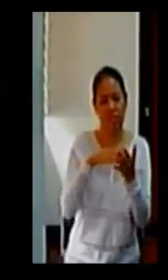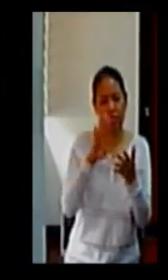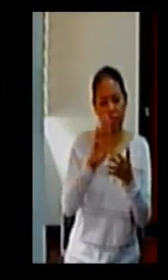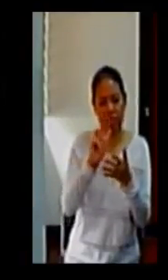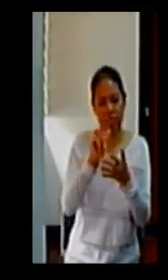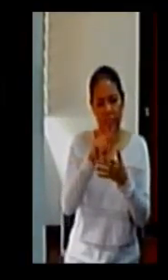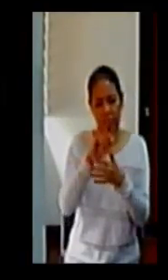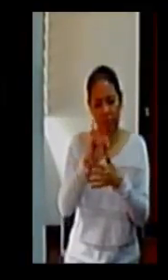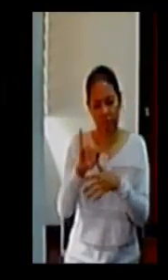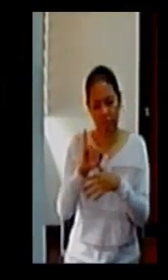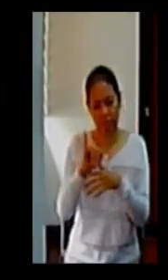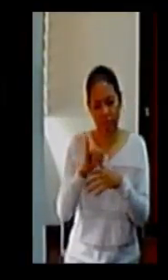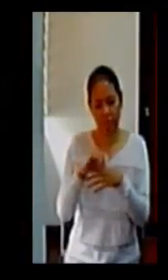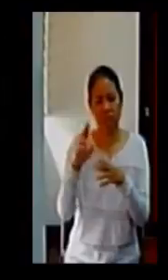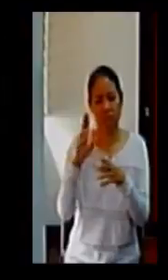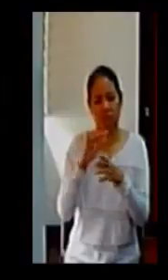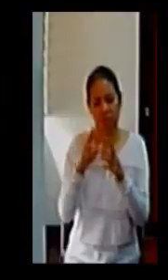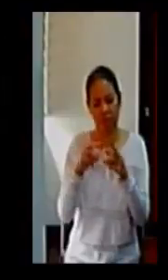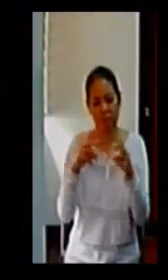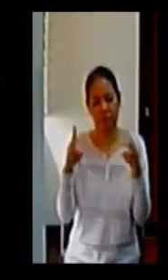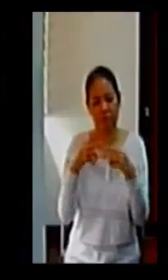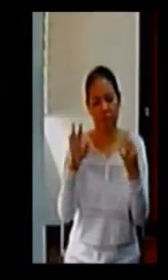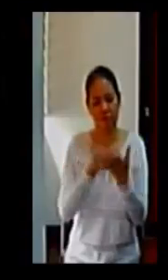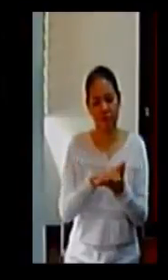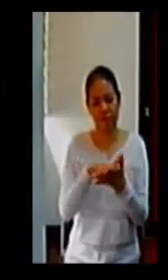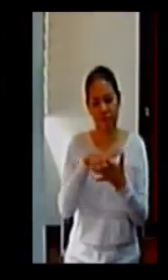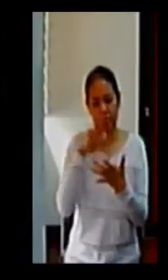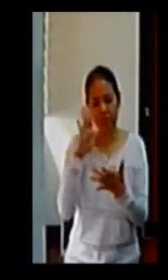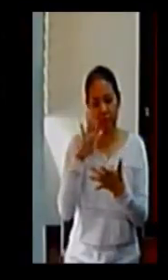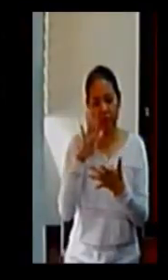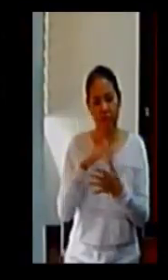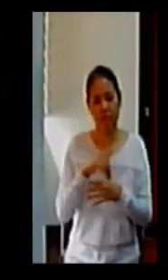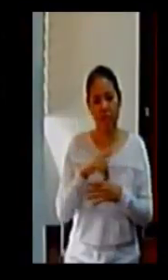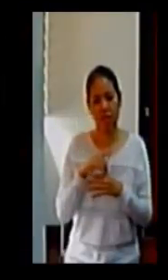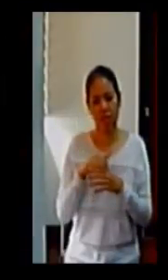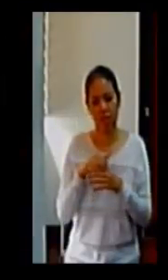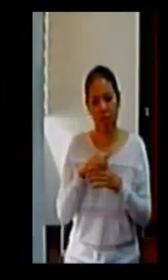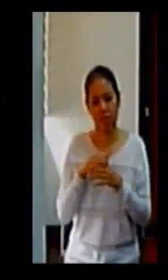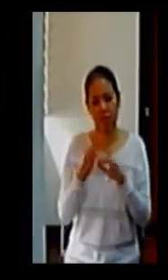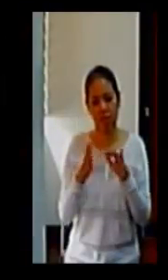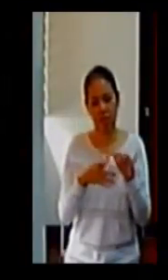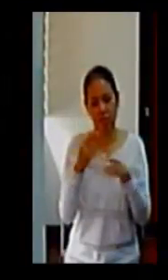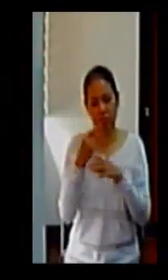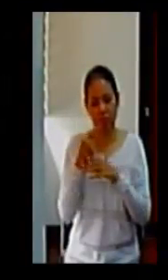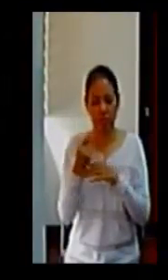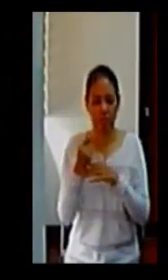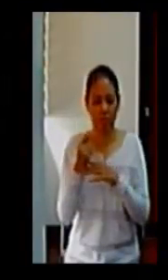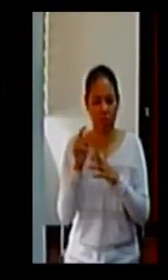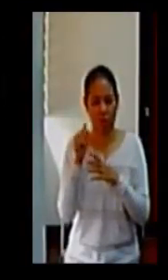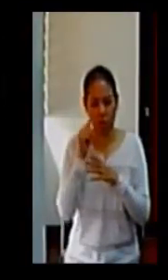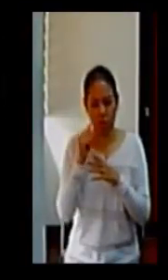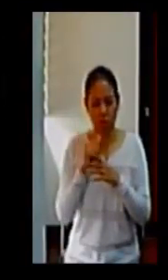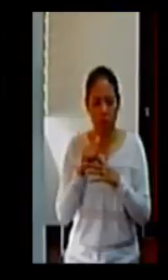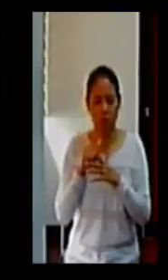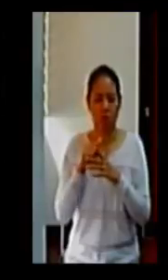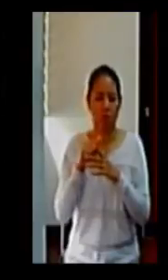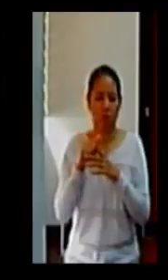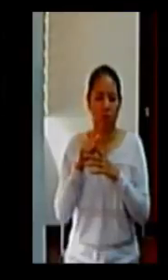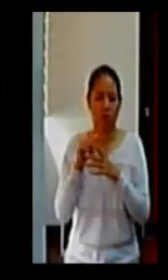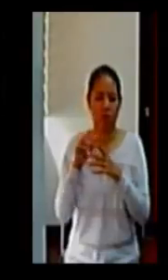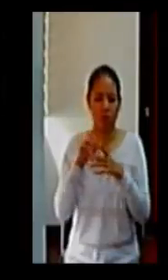So, it is really very costly. So, aside yung sinabi niyo, ma'am, na pabago-bago na rin yung pagtatinimay ng mga